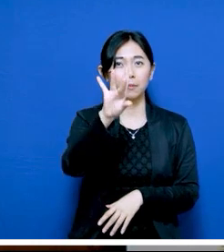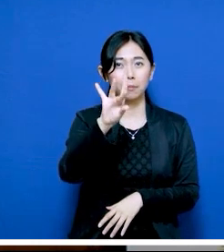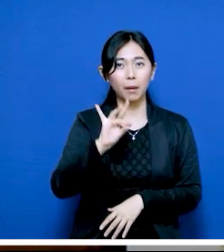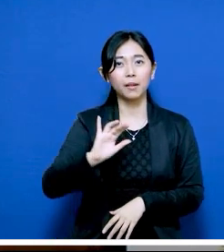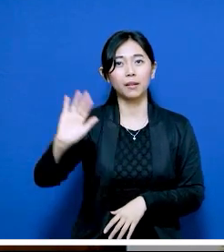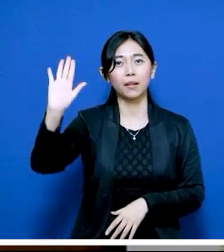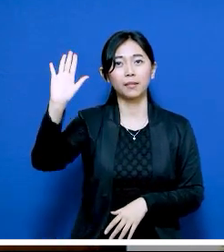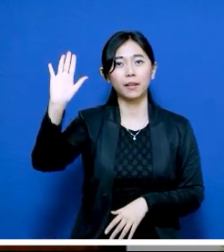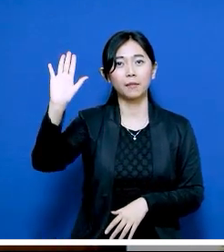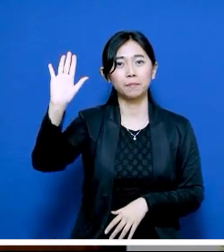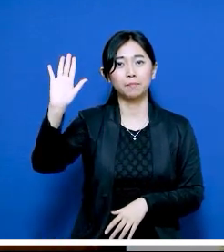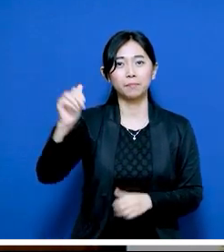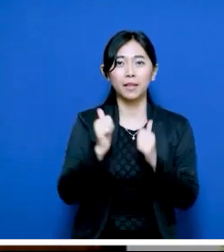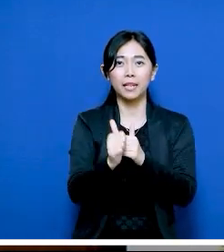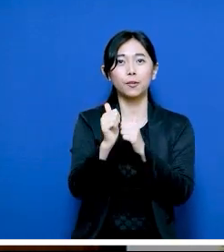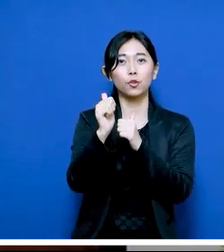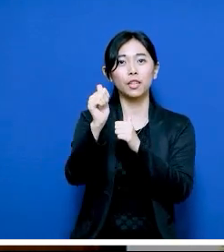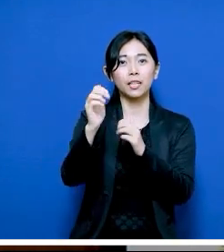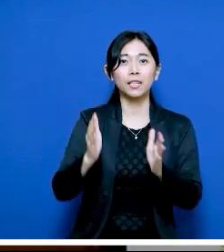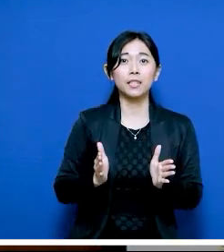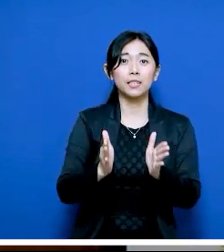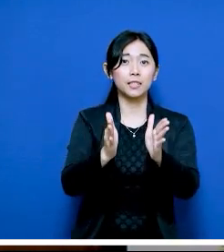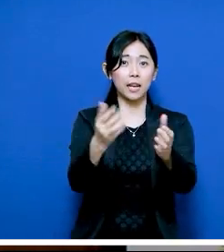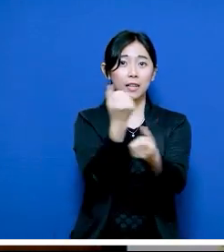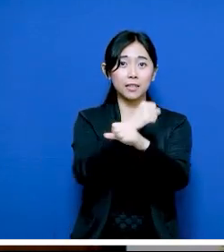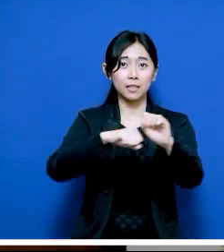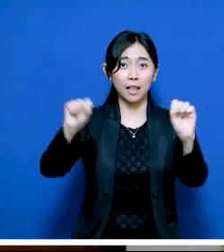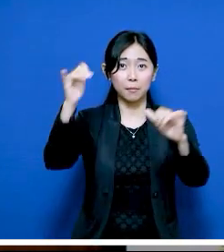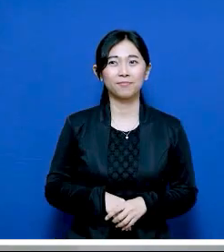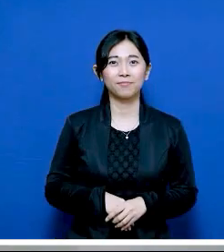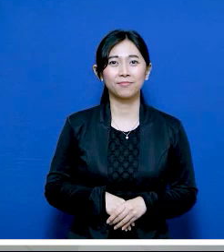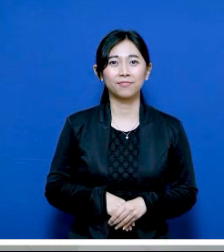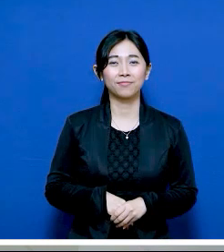panggilannya dan ikutilah jalan selamat baka.